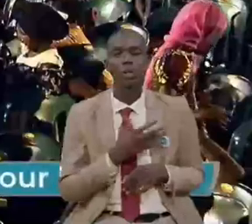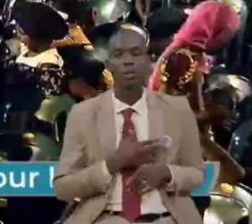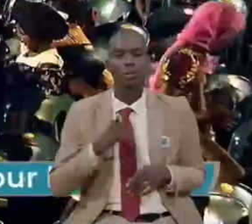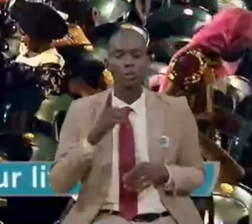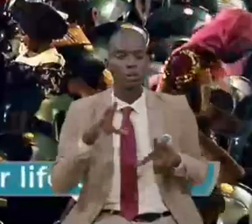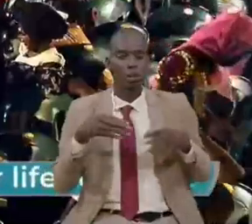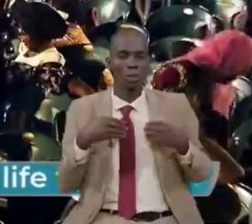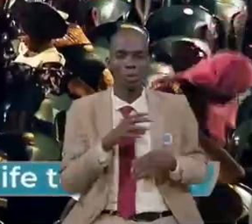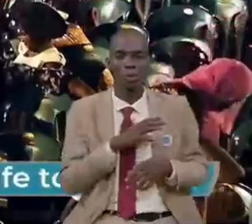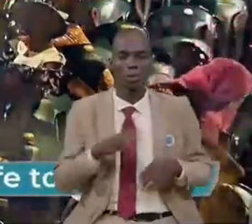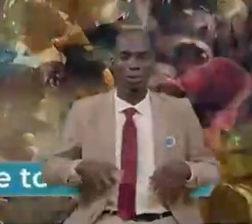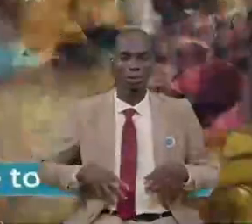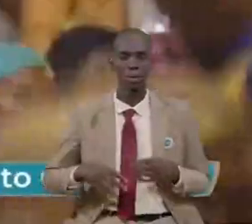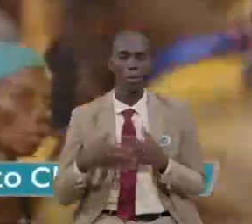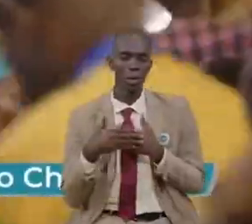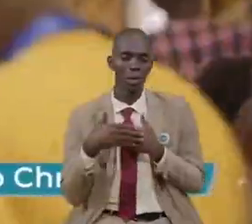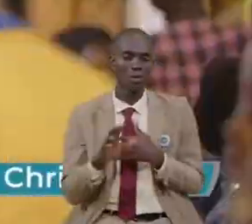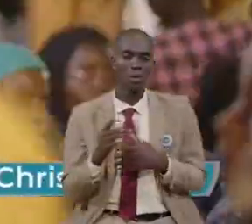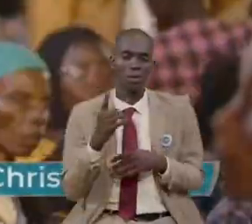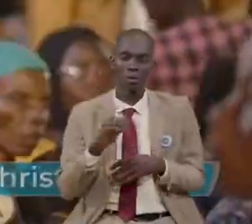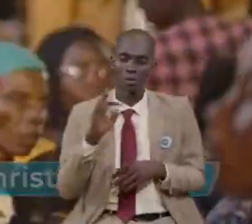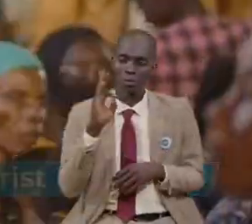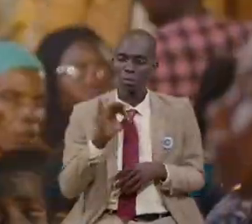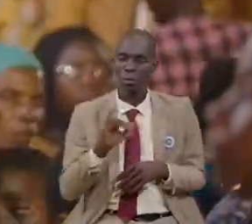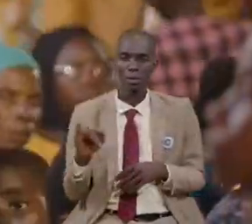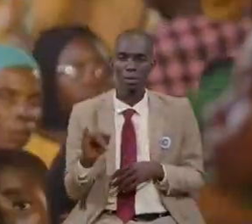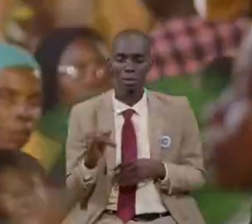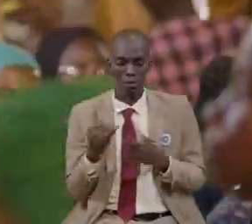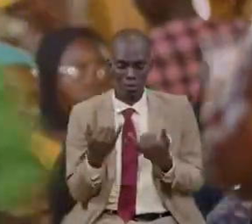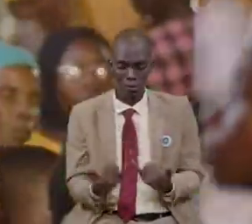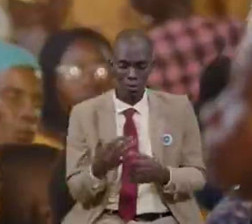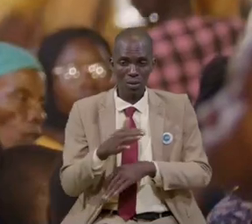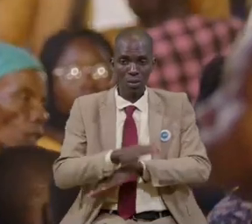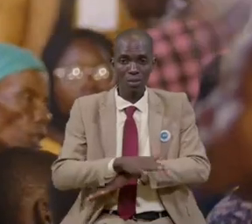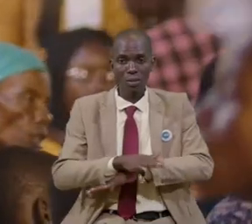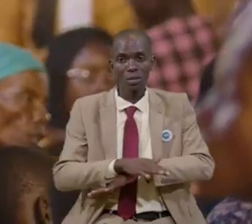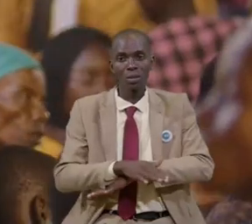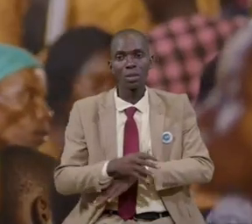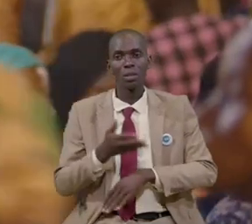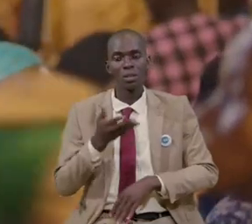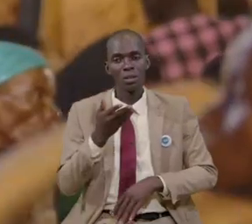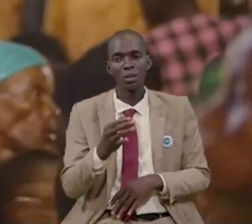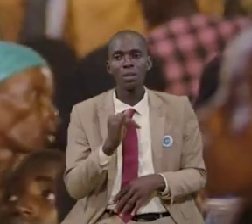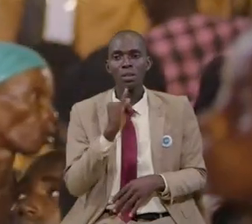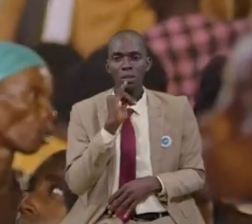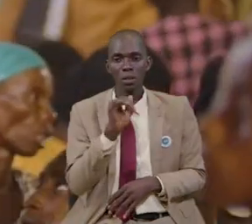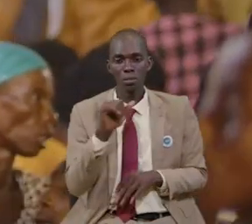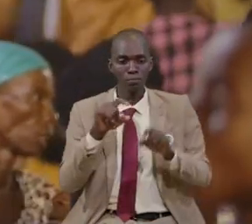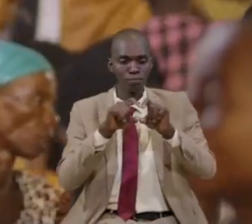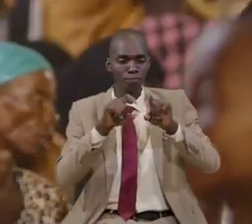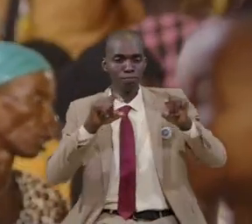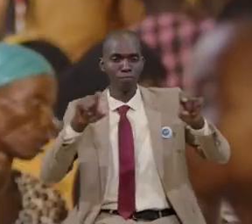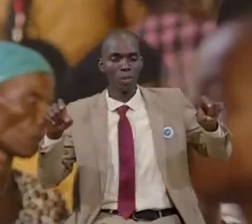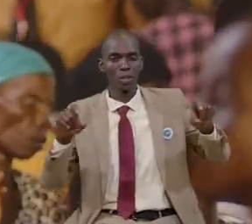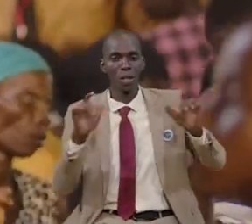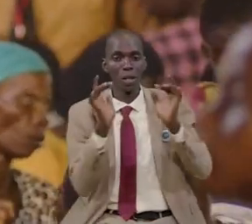en ligne, vous avez donné votre vie au Seigneur après le message du pasteur. Il y a un lien